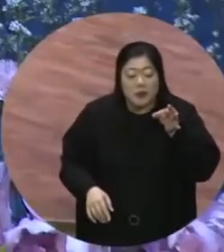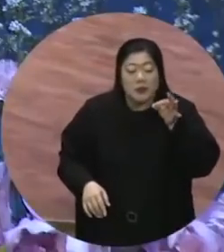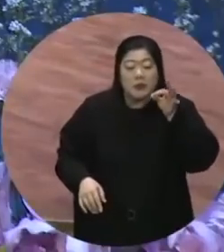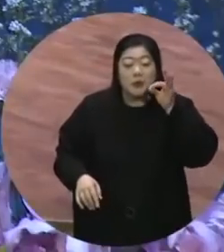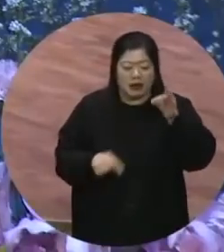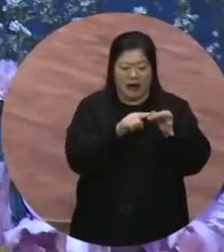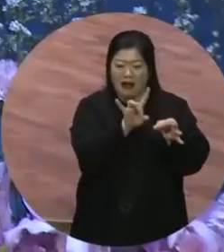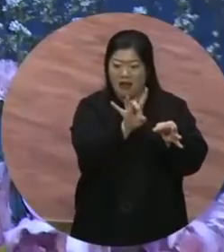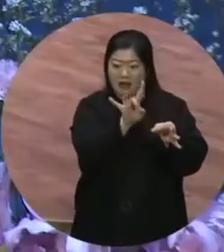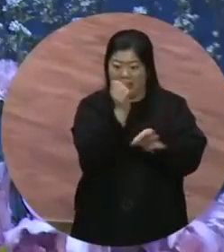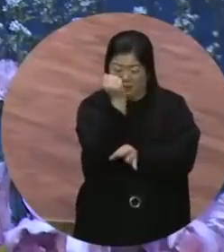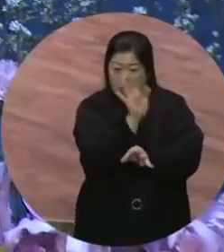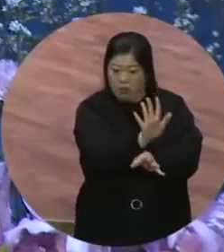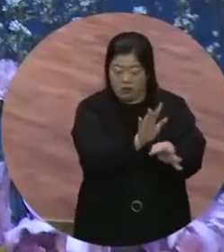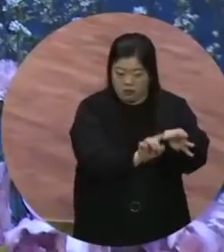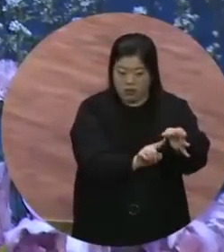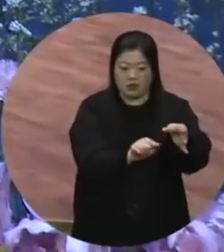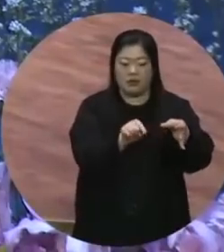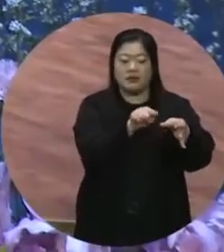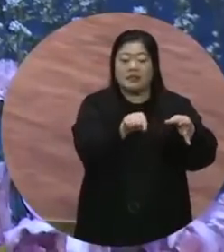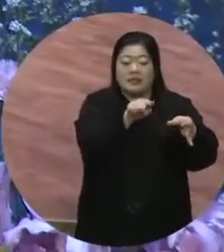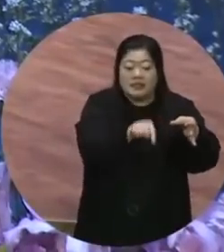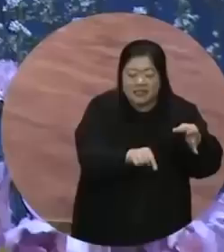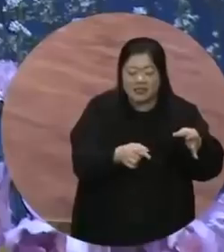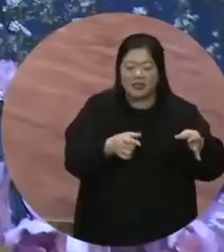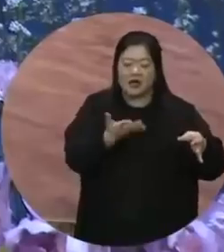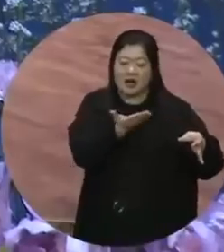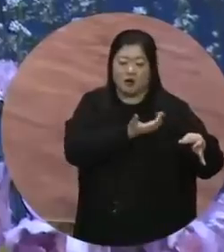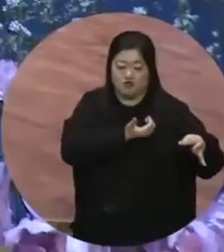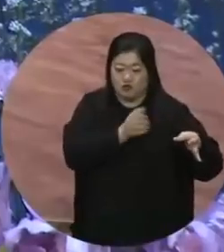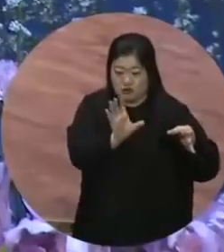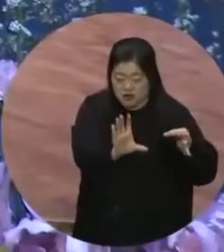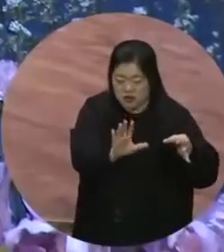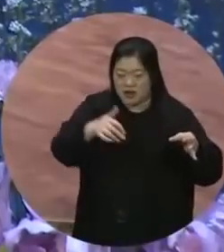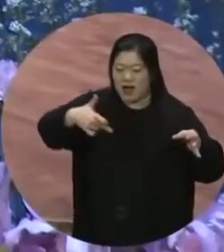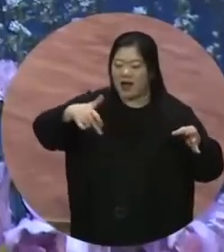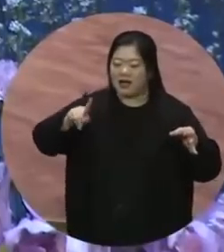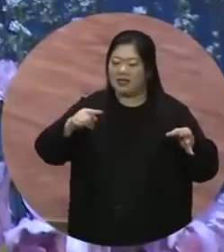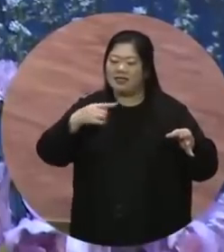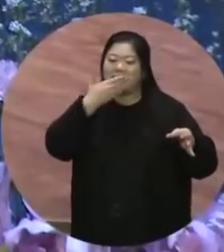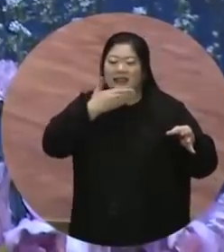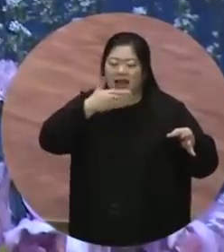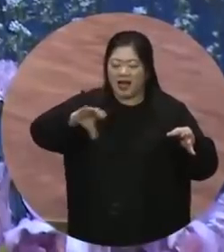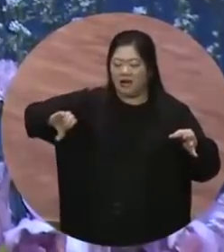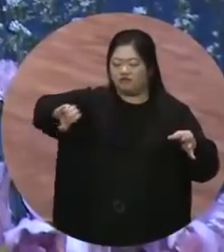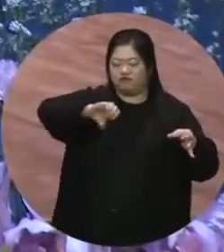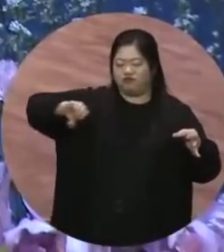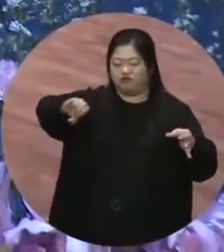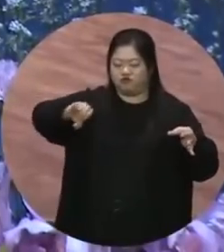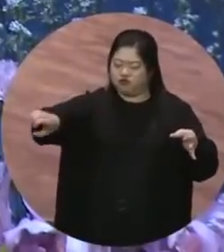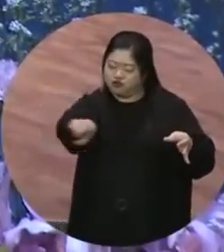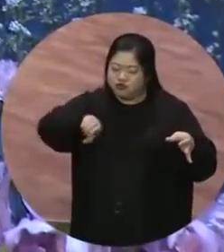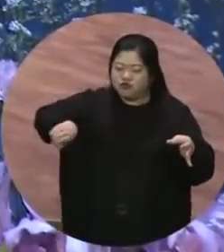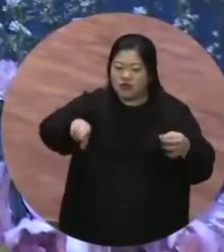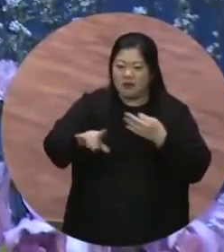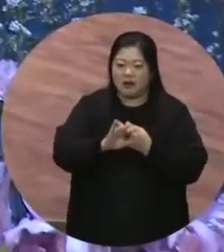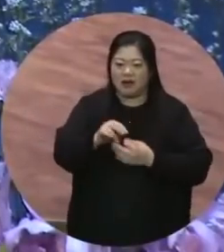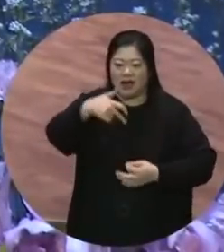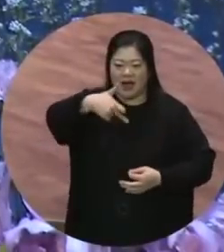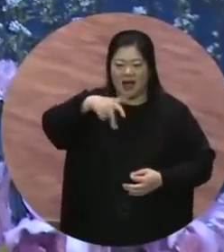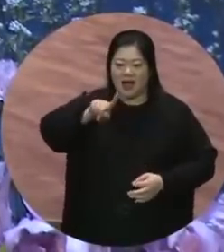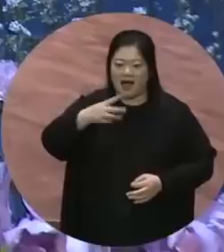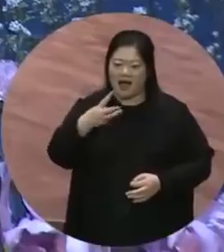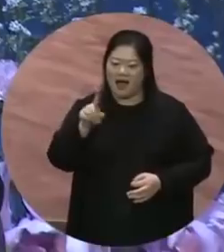에스프레소에서 자 카마레 시럽 좀 첨가하면 카라멜 이 뭐요? 이 얇게 맛도가